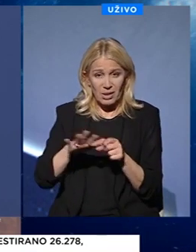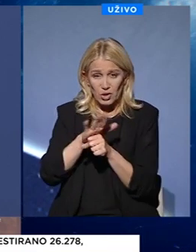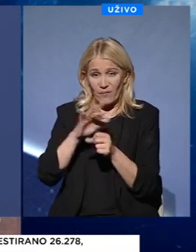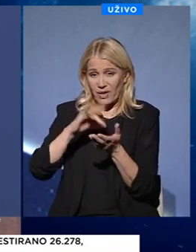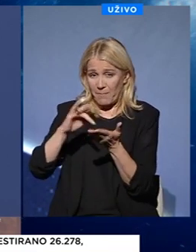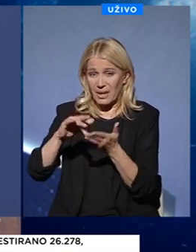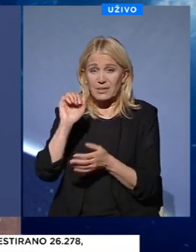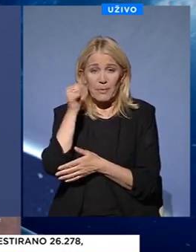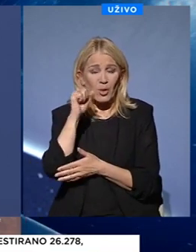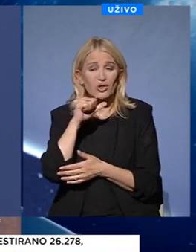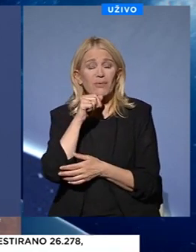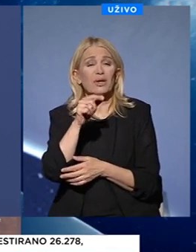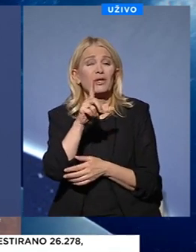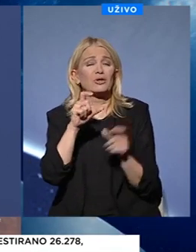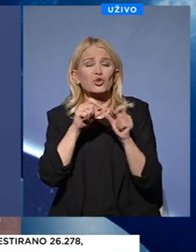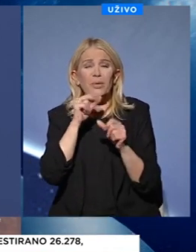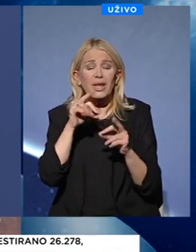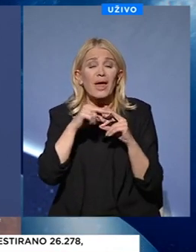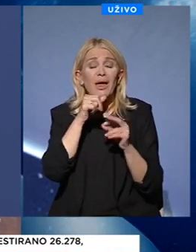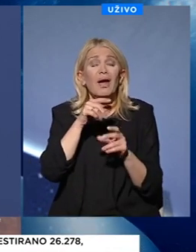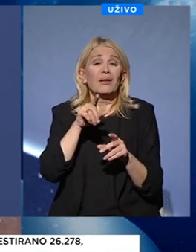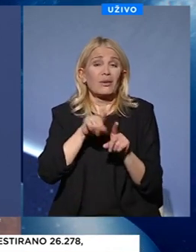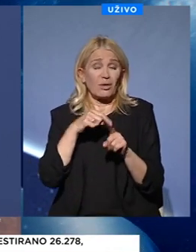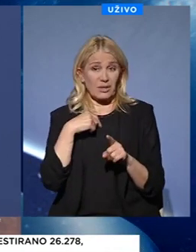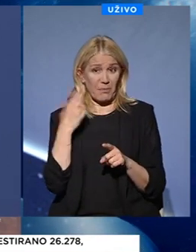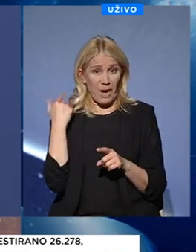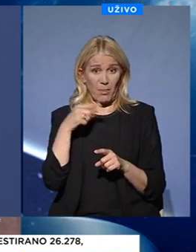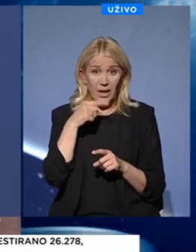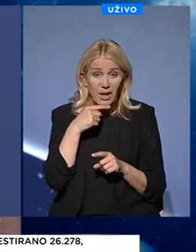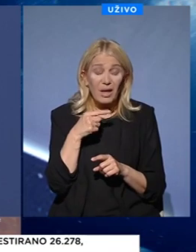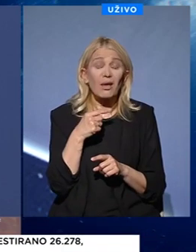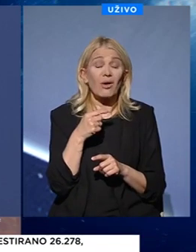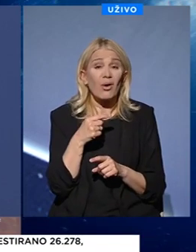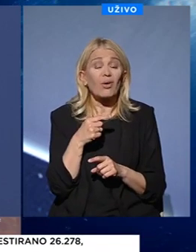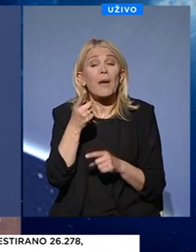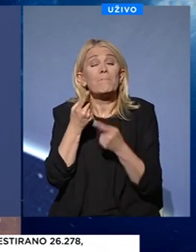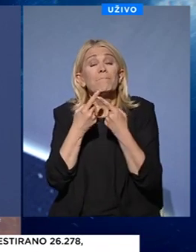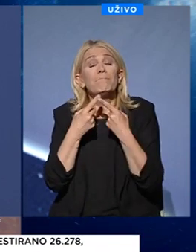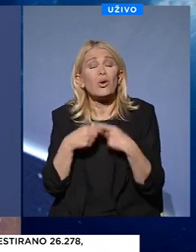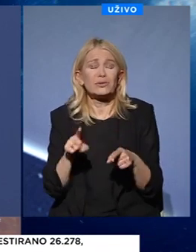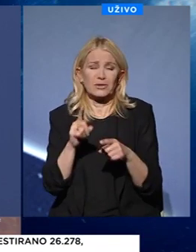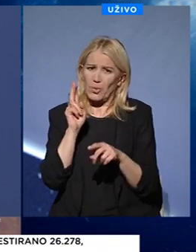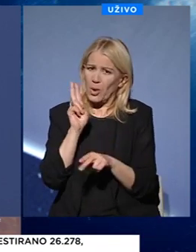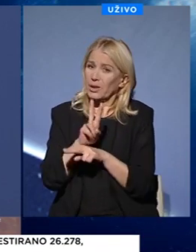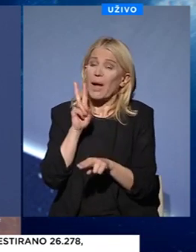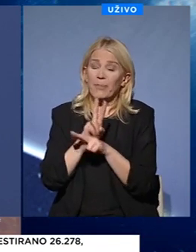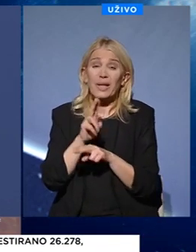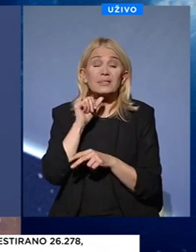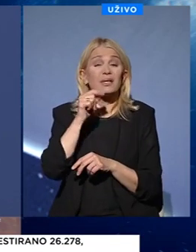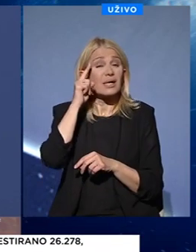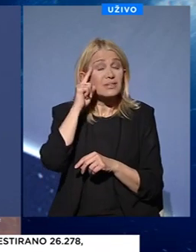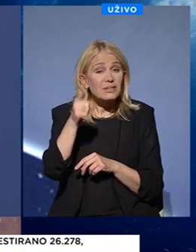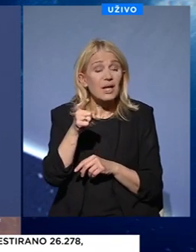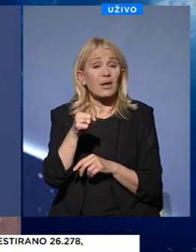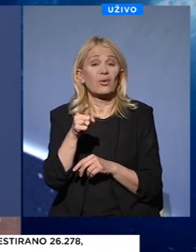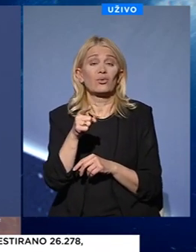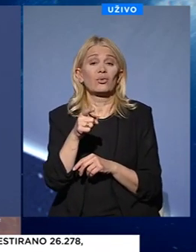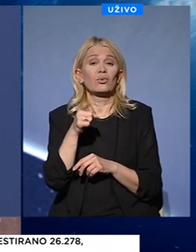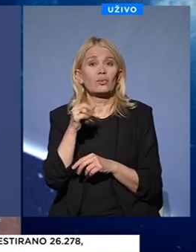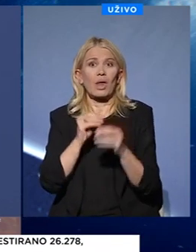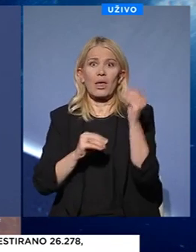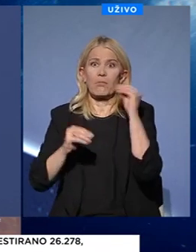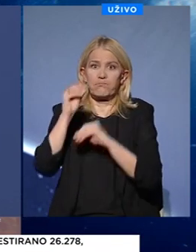mesta i okoline koje smo pomenuli, na poseban oprez i da znaju da je